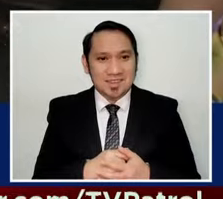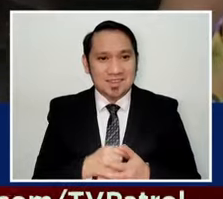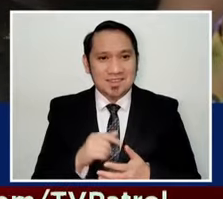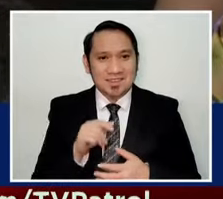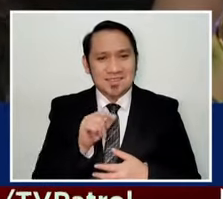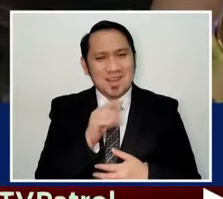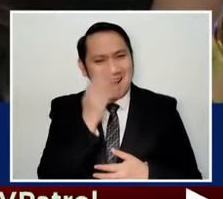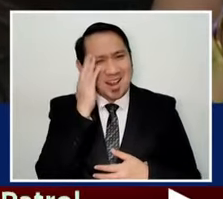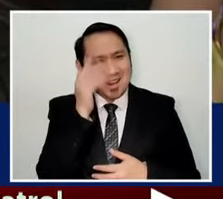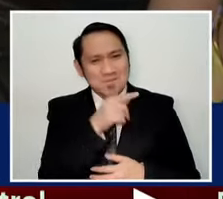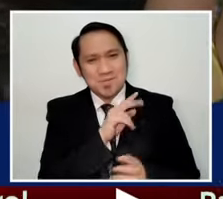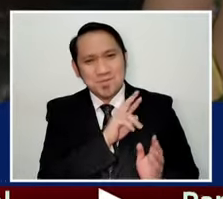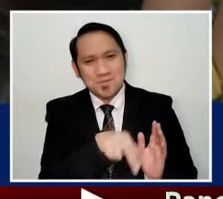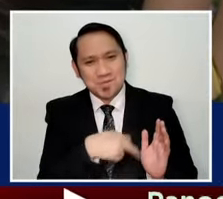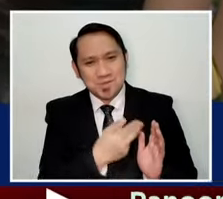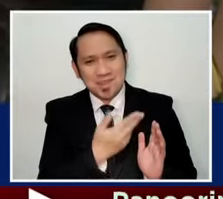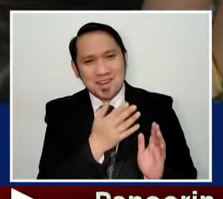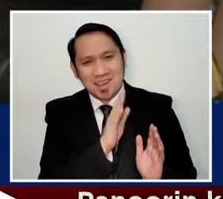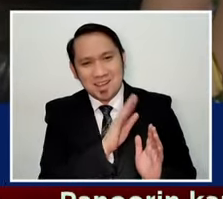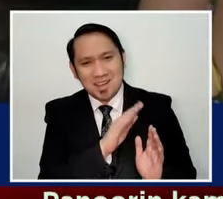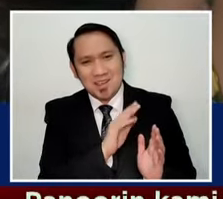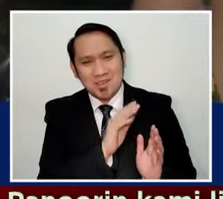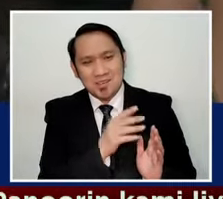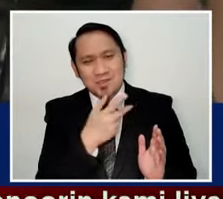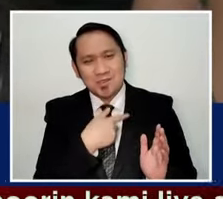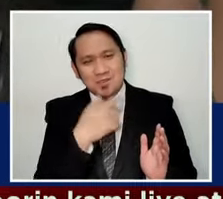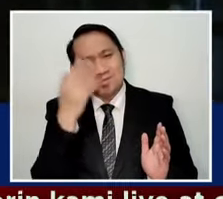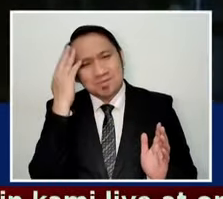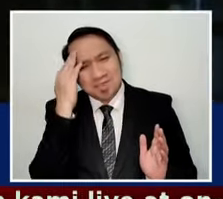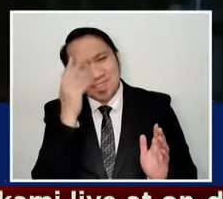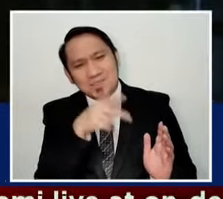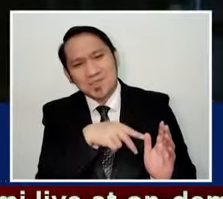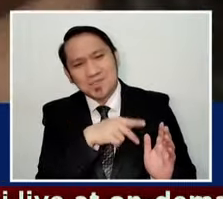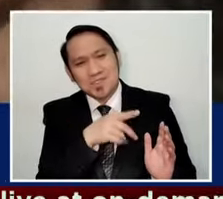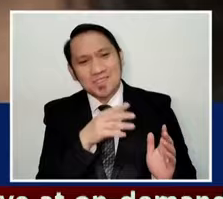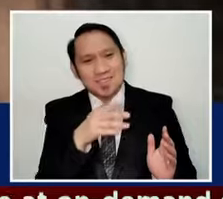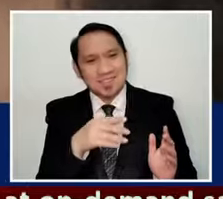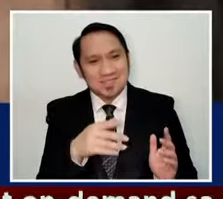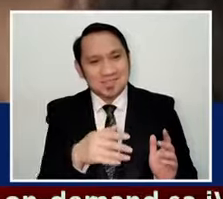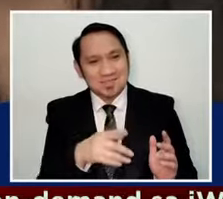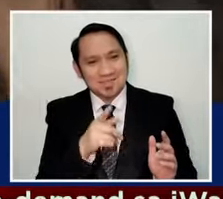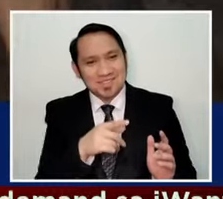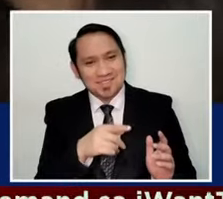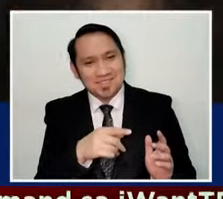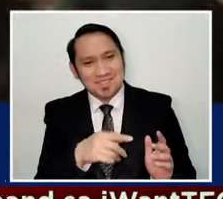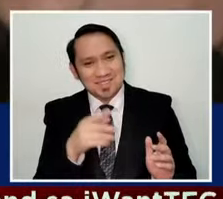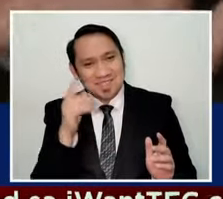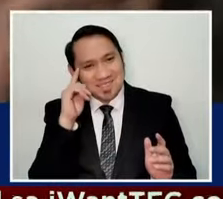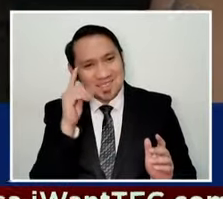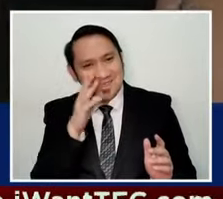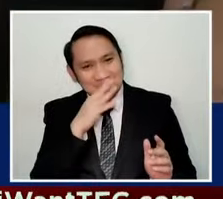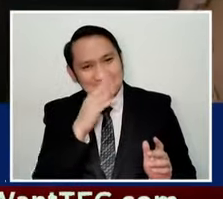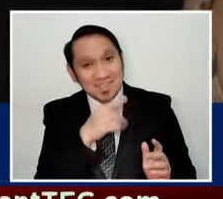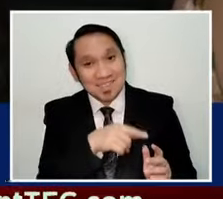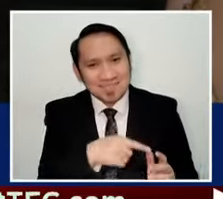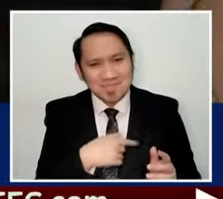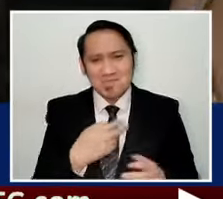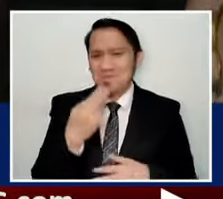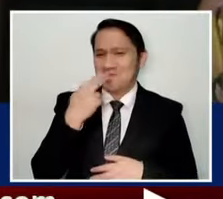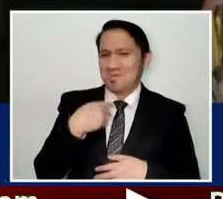parang ano mo lang, parang isipin mo may naamoy kang mabaho. Uy ate, kaibigan mo kuti.